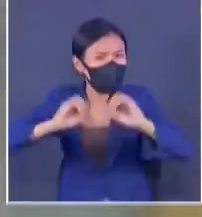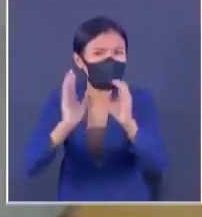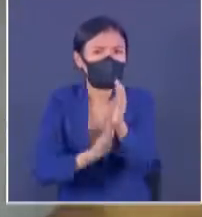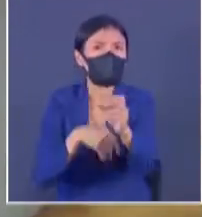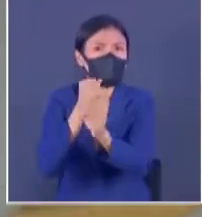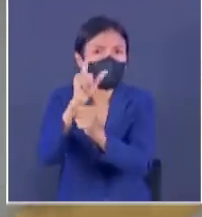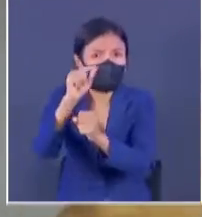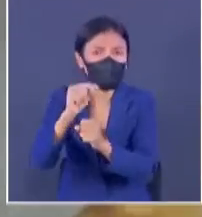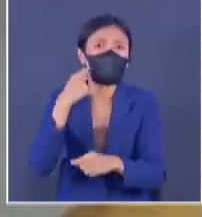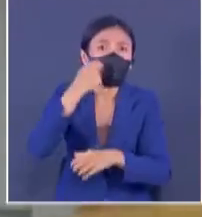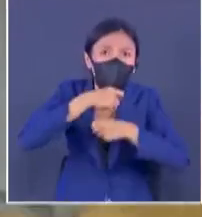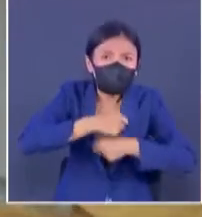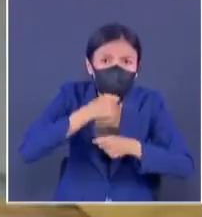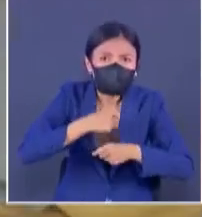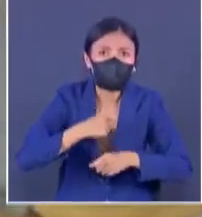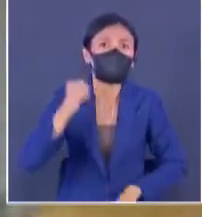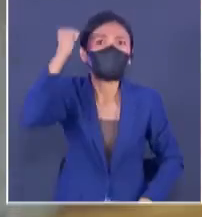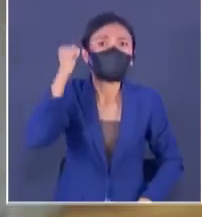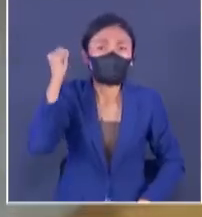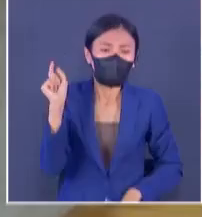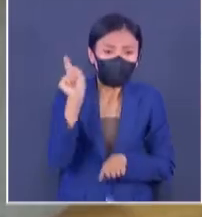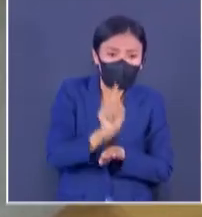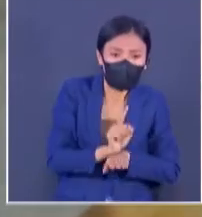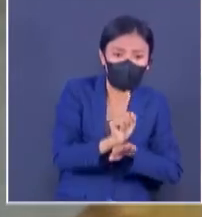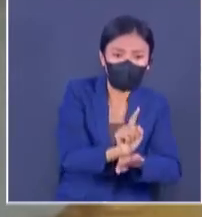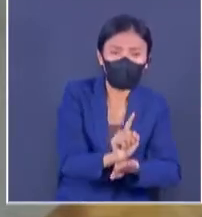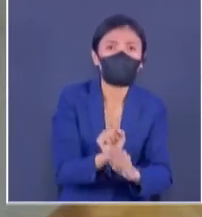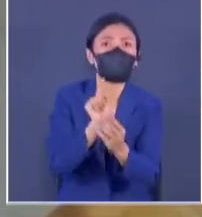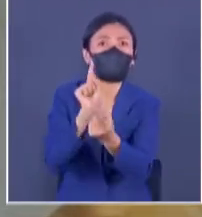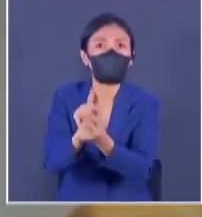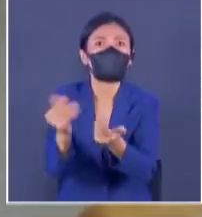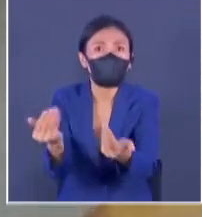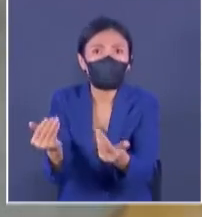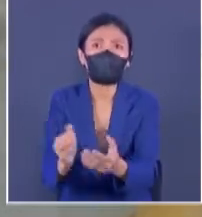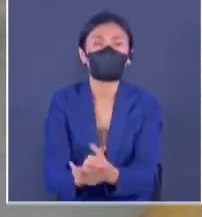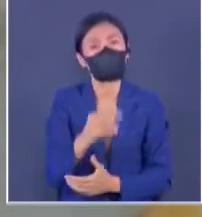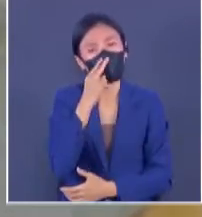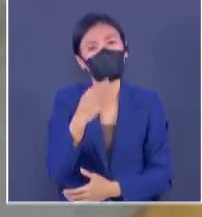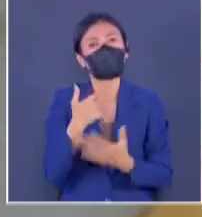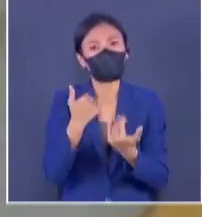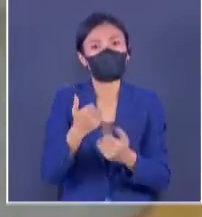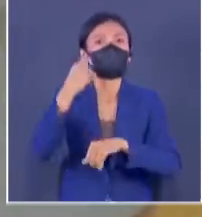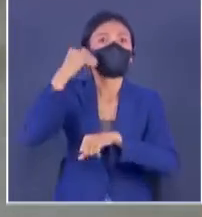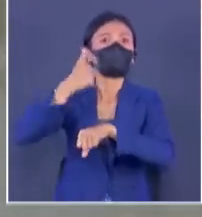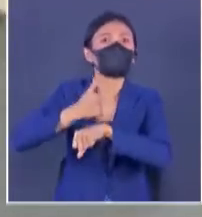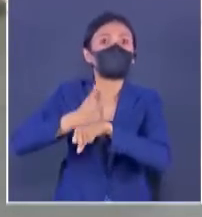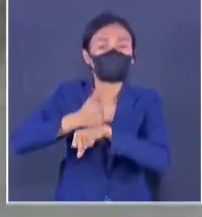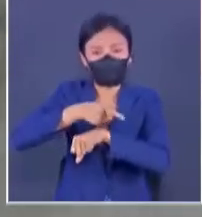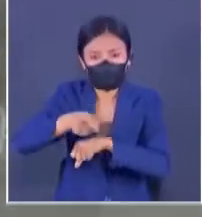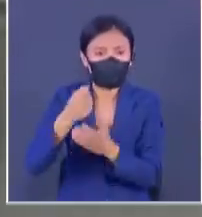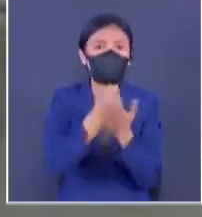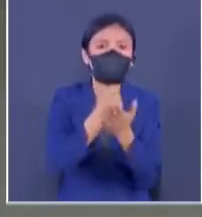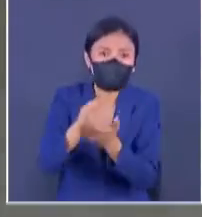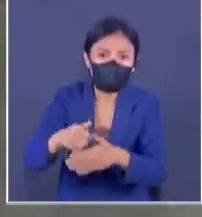ซเชียลจริงๆที่ทำให้พ่อกับลูกที่ไม่ได้เจอกันกว่า20ปีได้มาเจอกันนะคะแล้วก็ได้รับความช่วยเหลือจากคนในโซเชียลนั่น